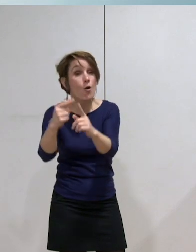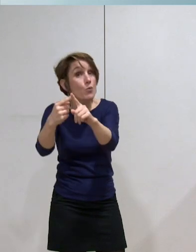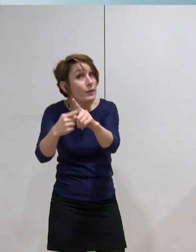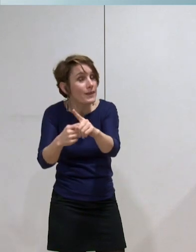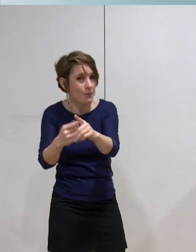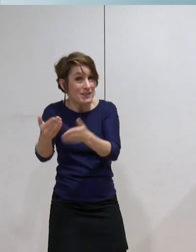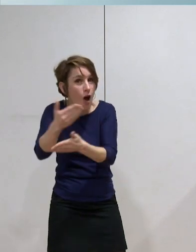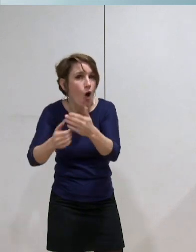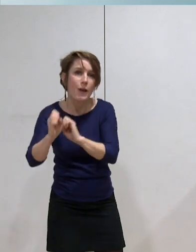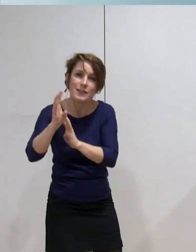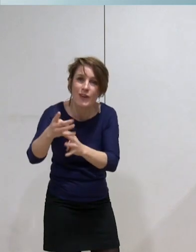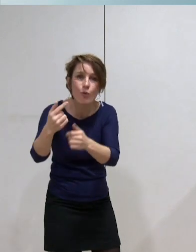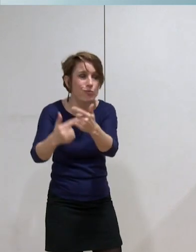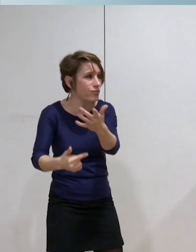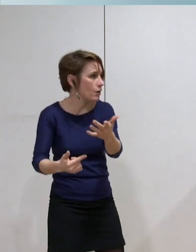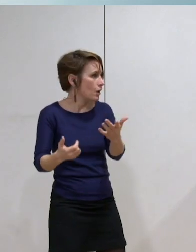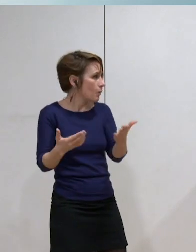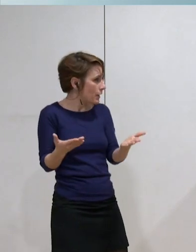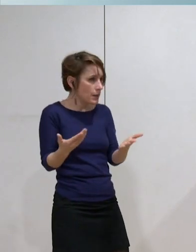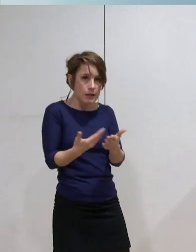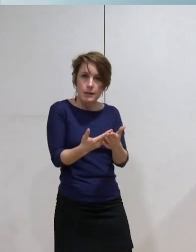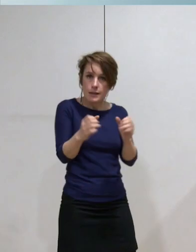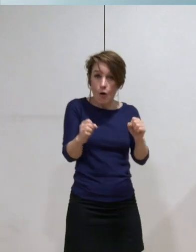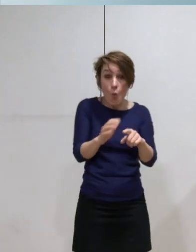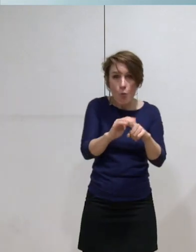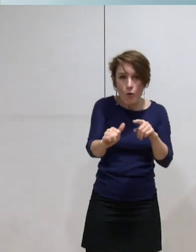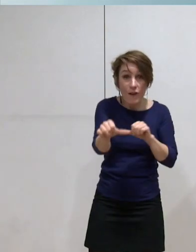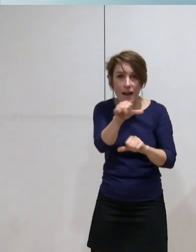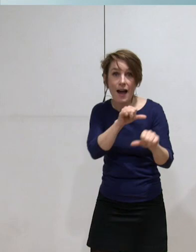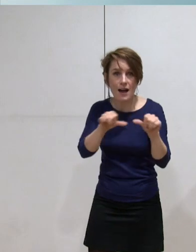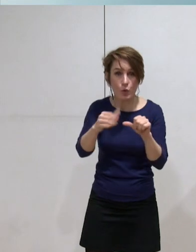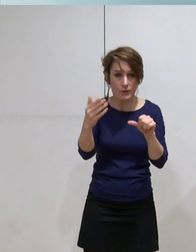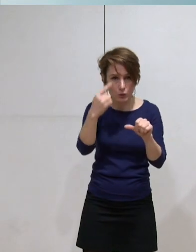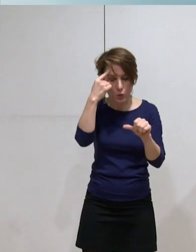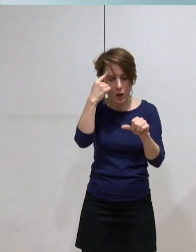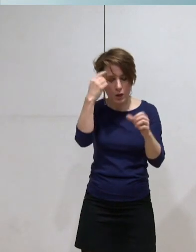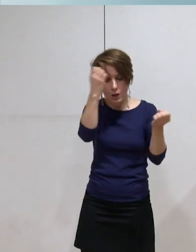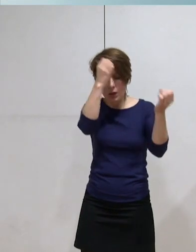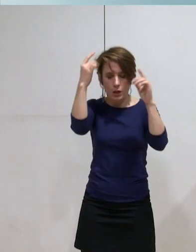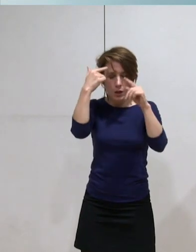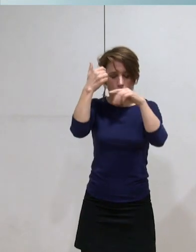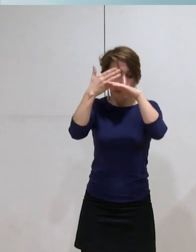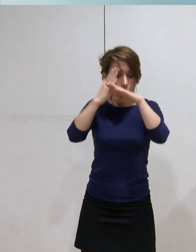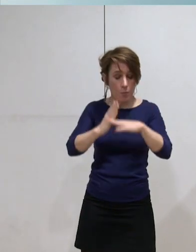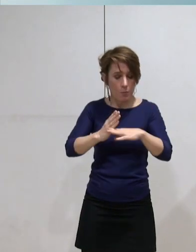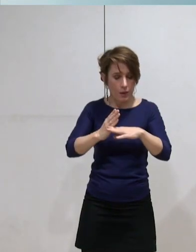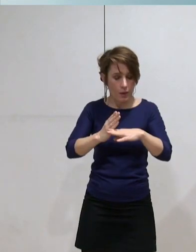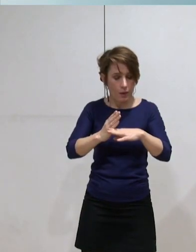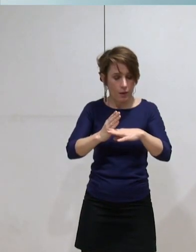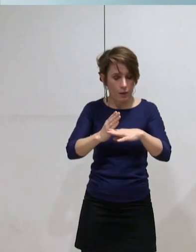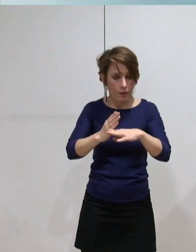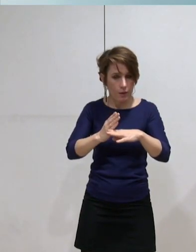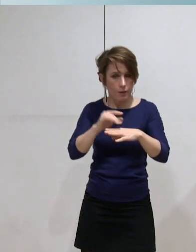on peut faire cela que si l'on a en tête la nécessité de conjuguer